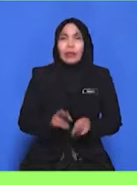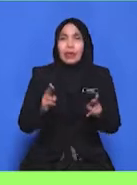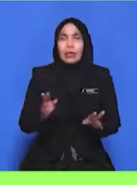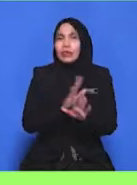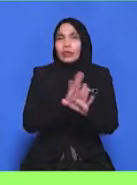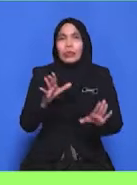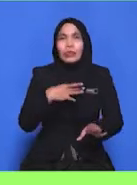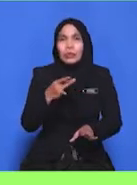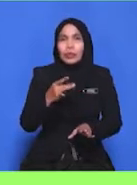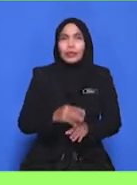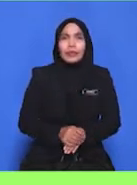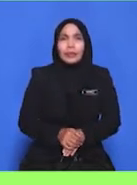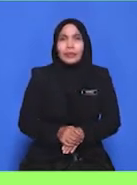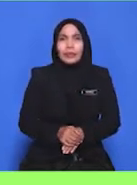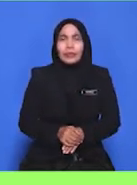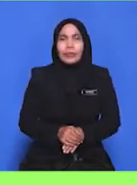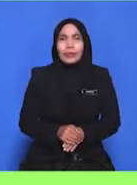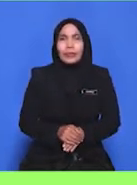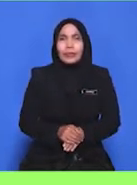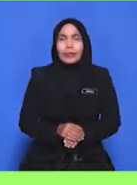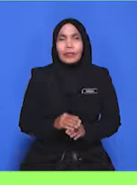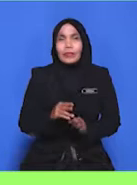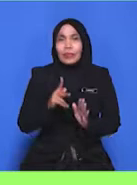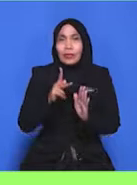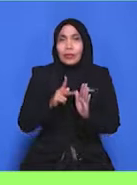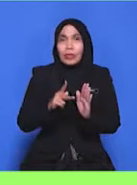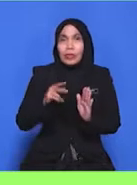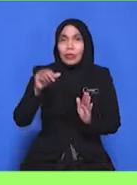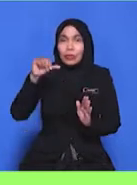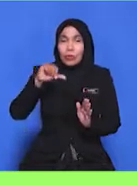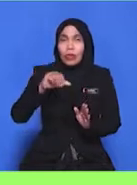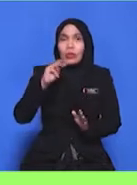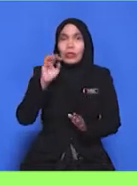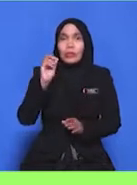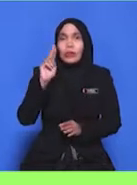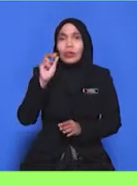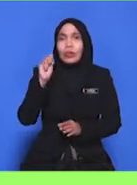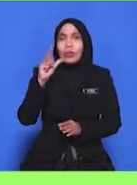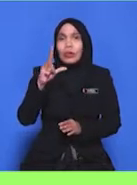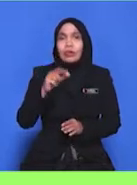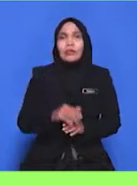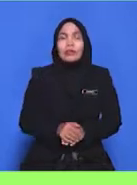rakyat. Keruntuhan moral dalam kalangan khalifah kerana cenderung